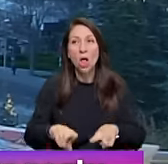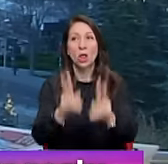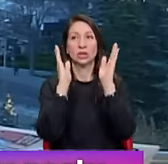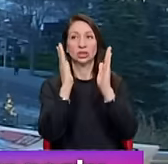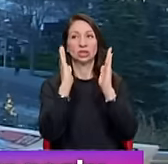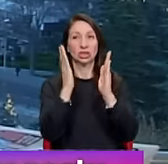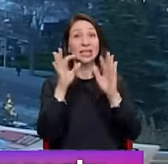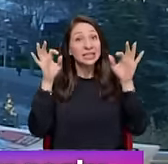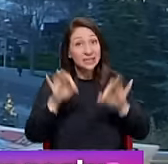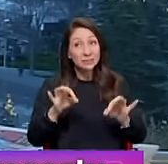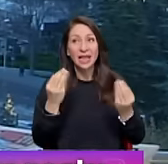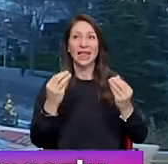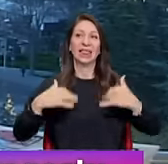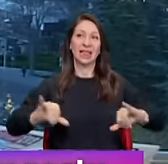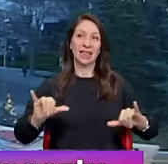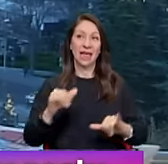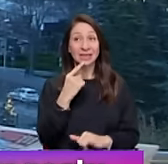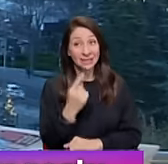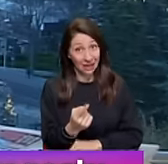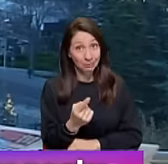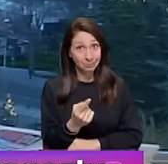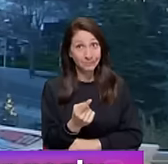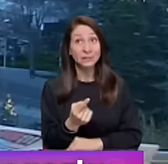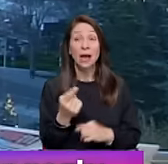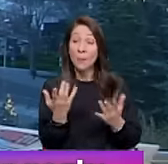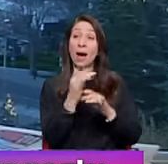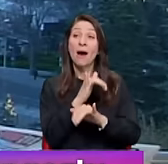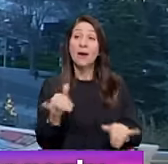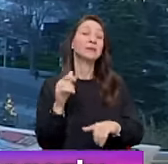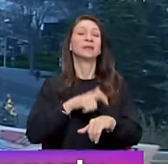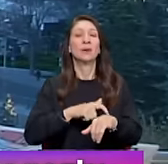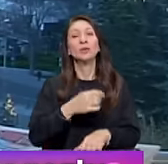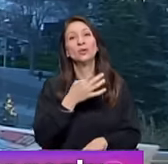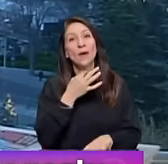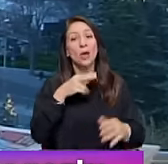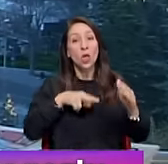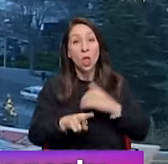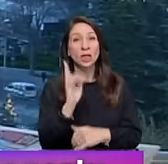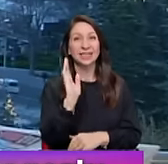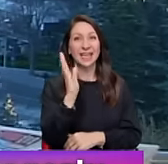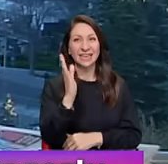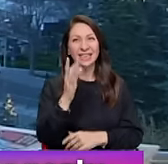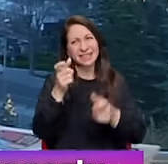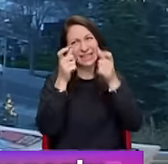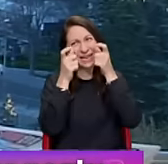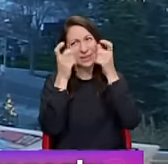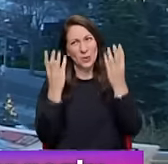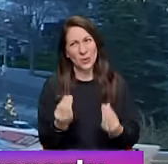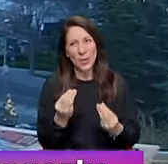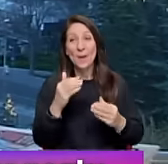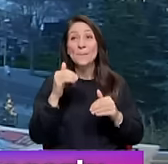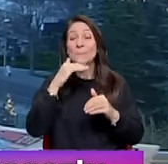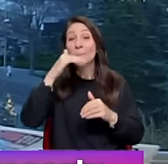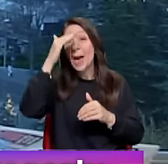düşecek. Şimdiden iyi tatiller diyelim, dileyelim. Ama aynı zamanda lütfen yollara düşerken de dikkatli olun.